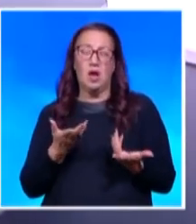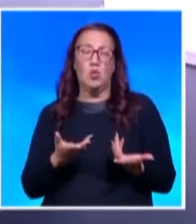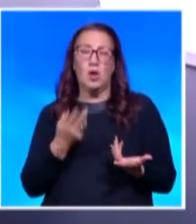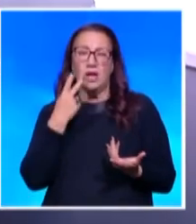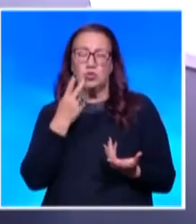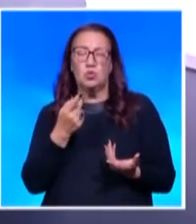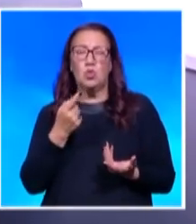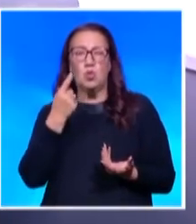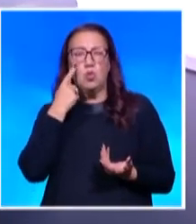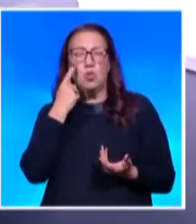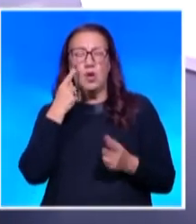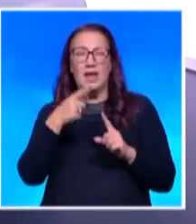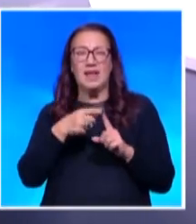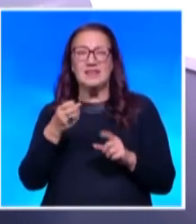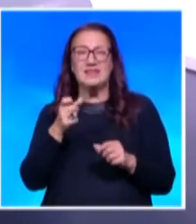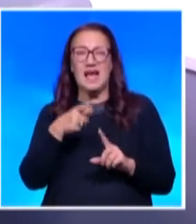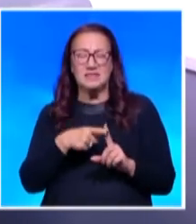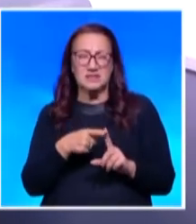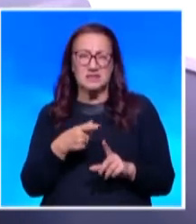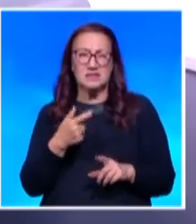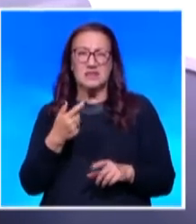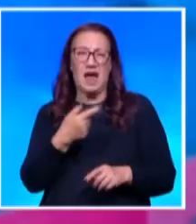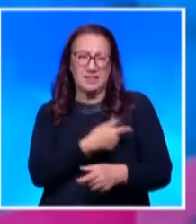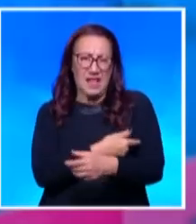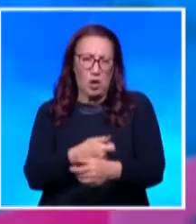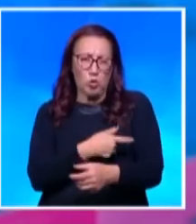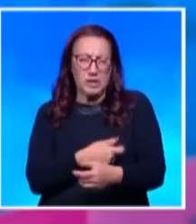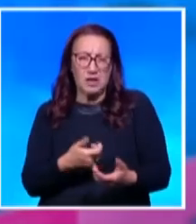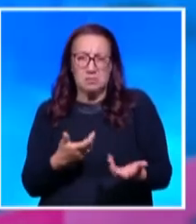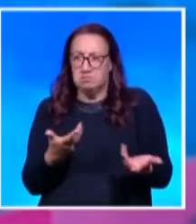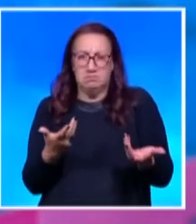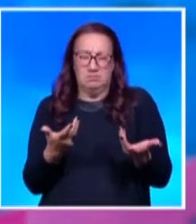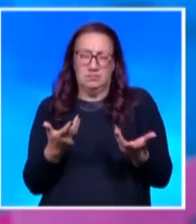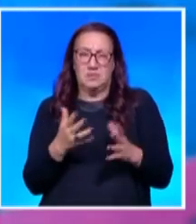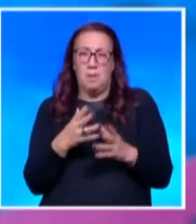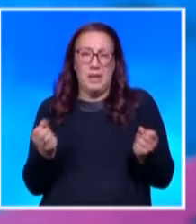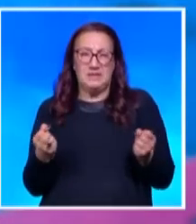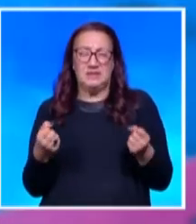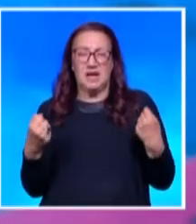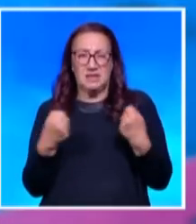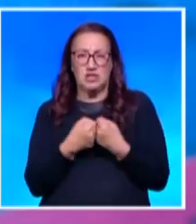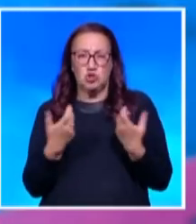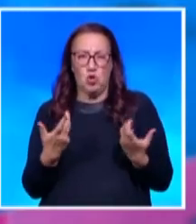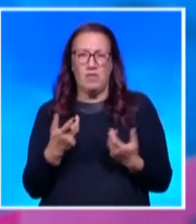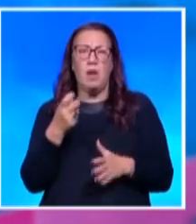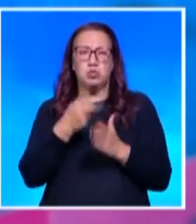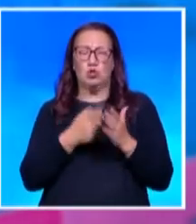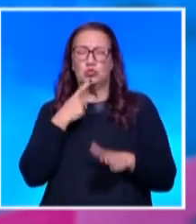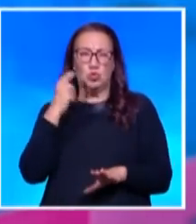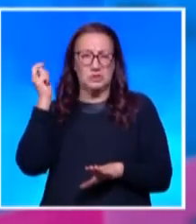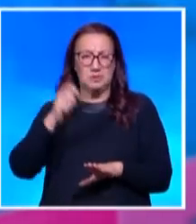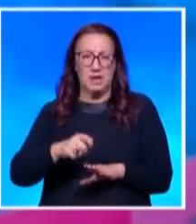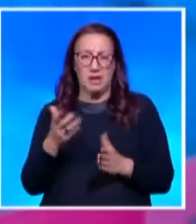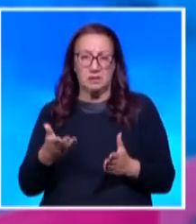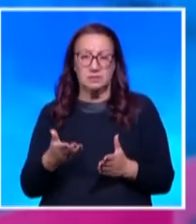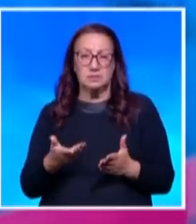рали тестове за наркотици без да е а причинено пътно транспортно произшествие причината за това е че автомобилът